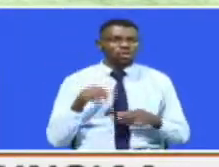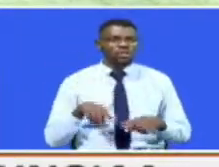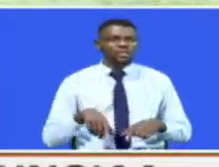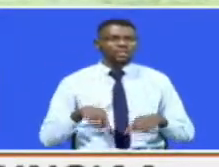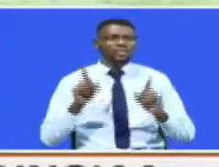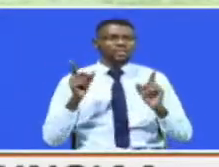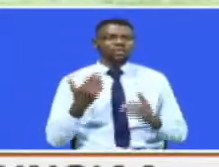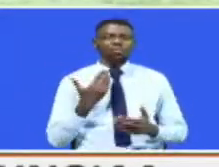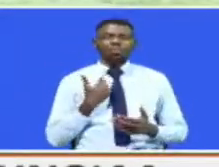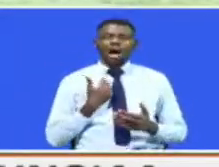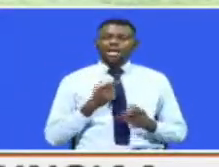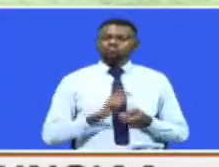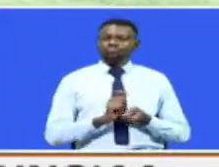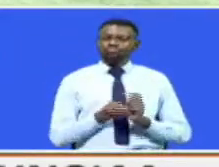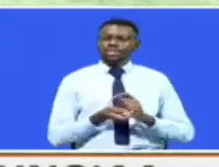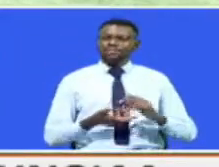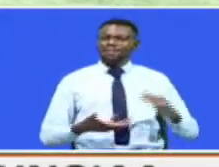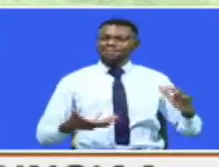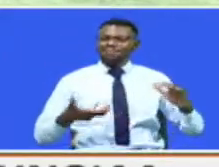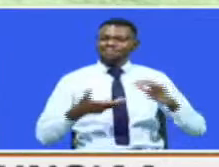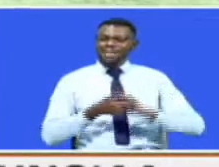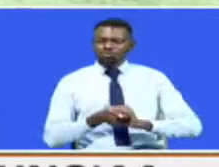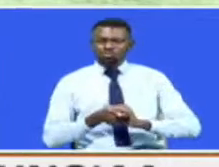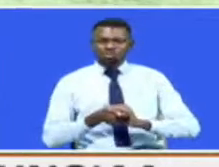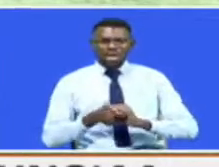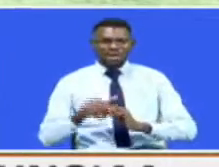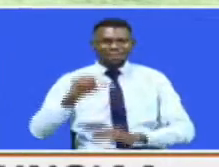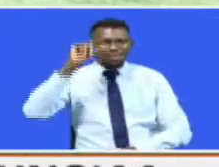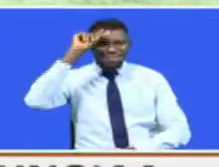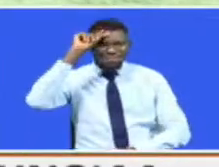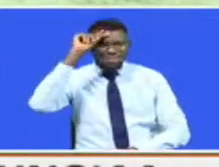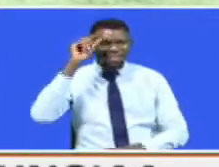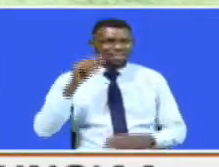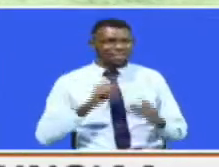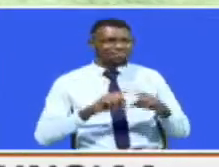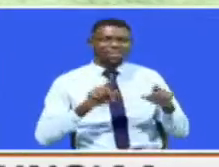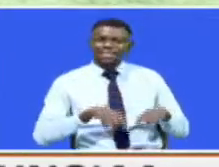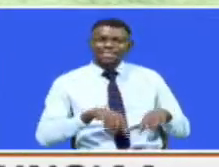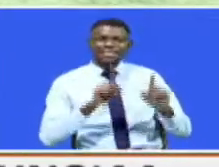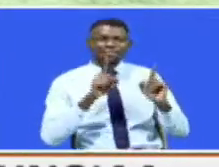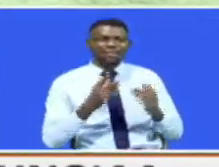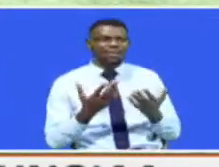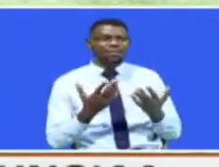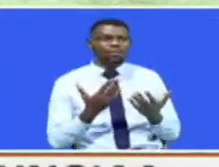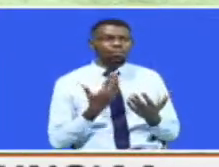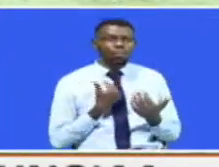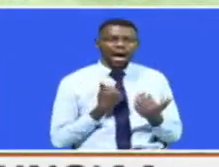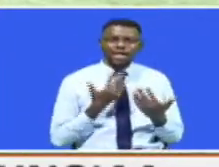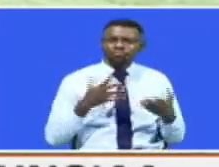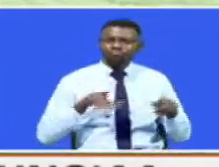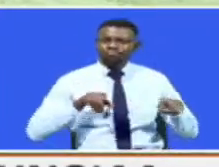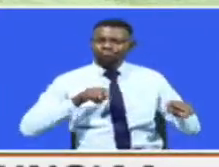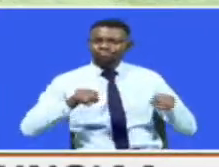entering into a federation with their brethren in Italian